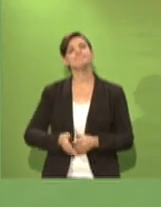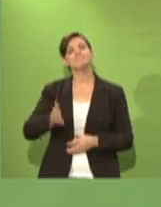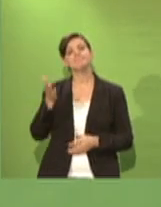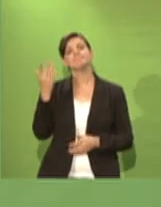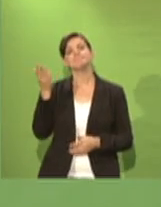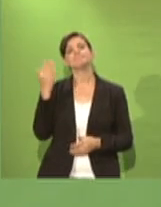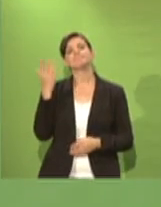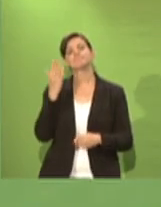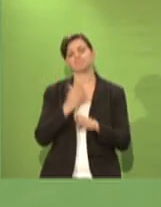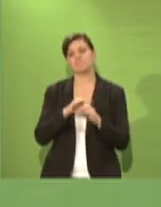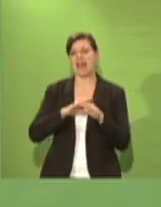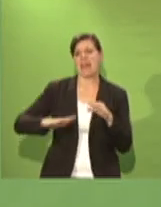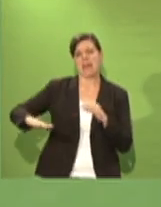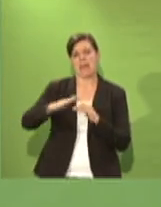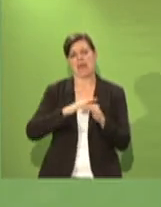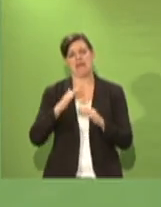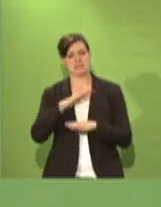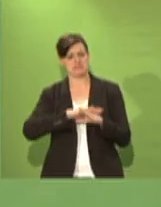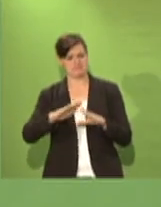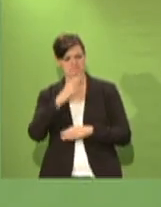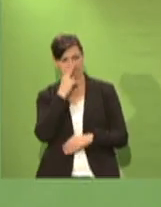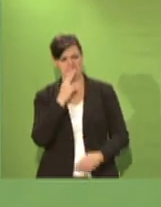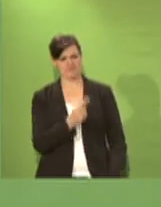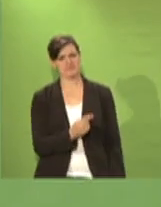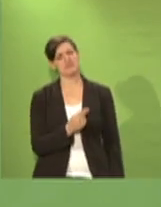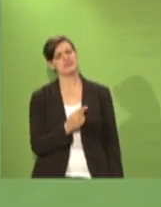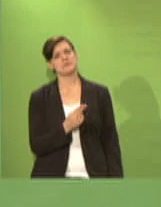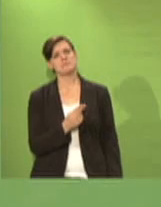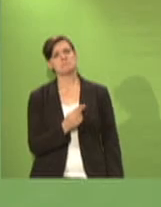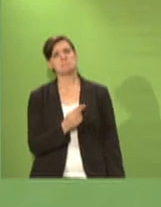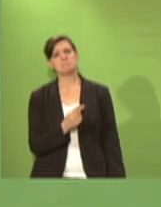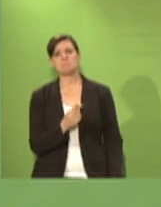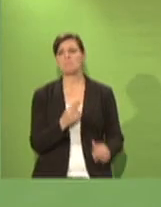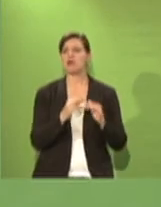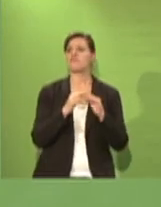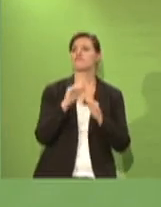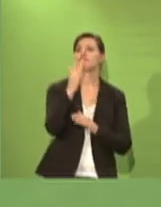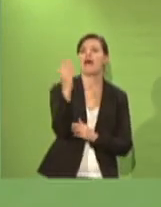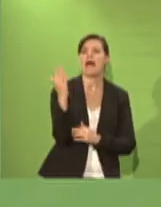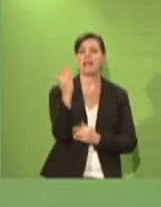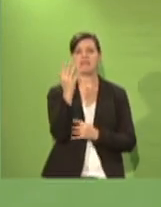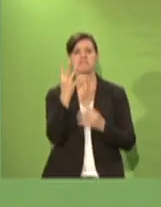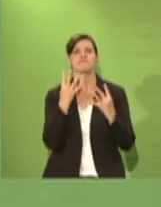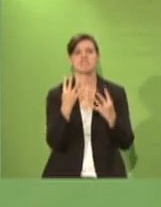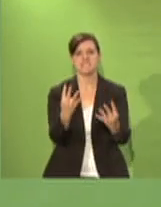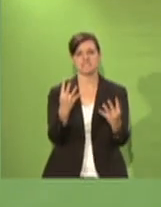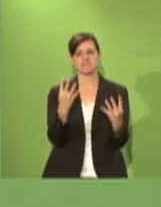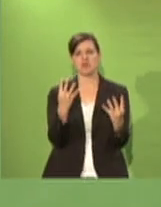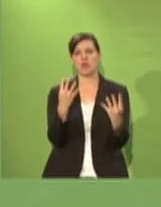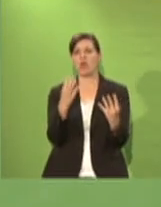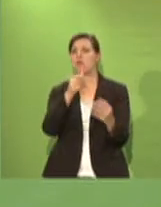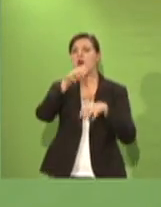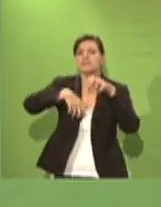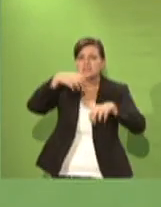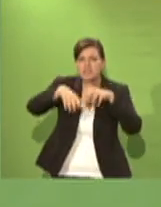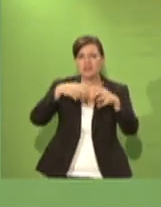über den ländlichen Raum gedacht hat, da dachte man über Wald und Wiese, über vielleicht ein paar Tiere